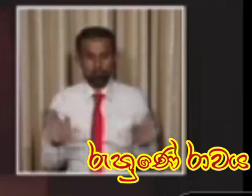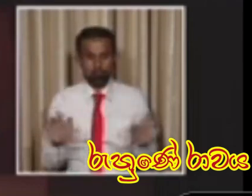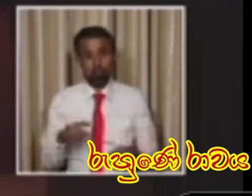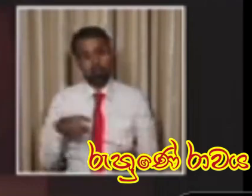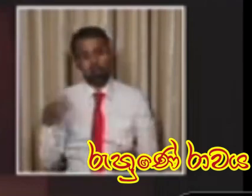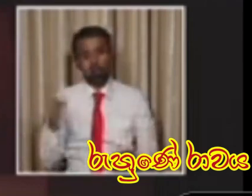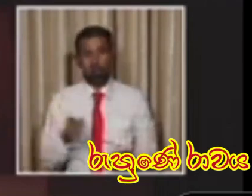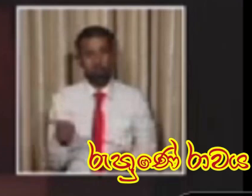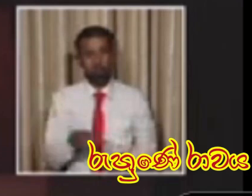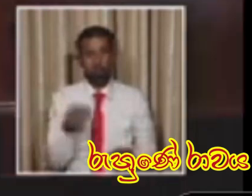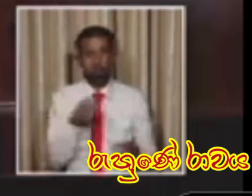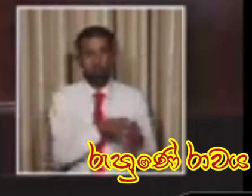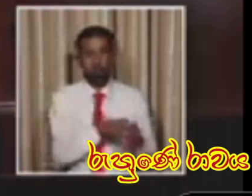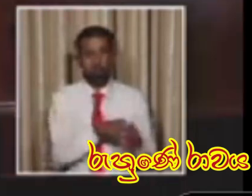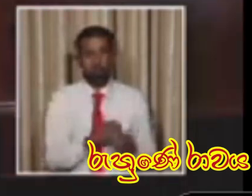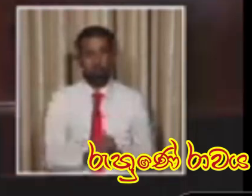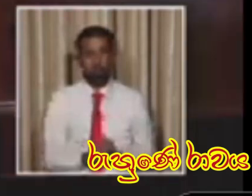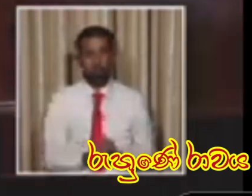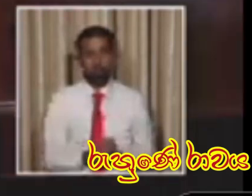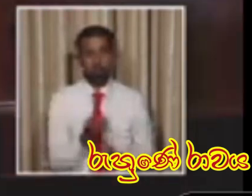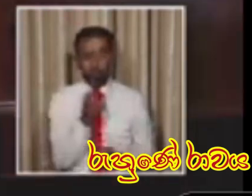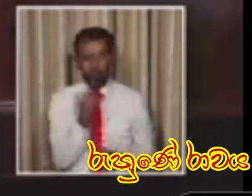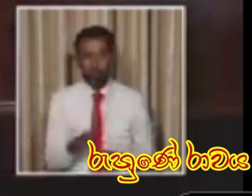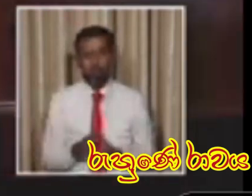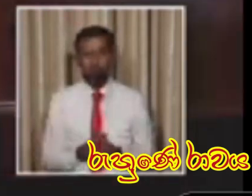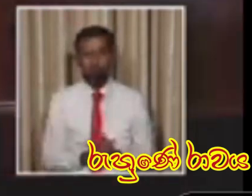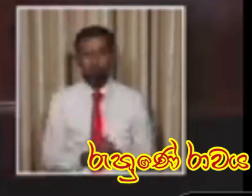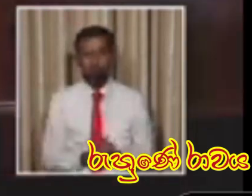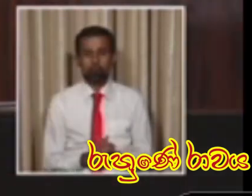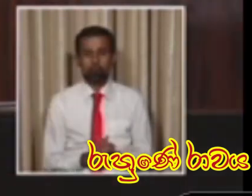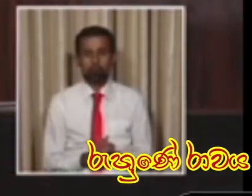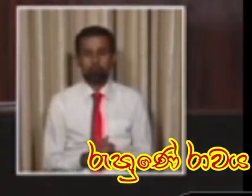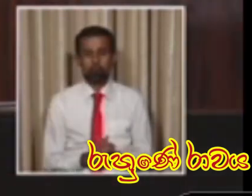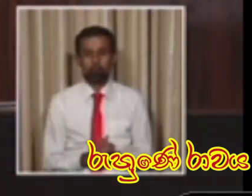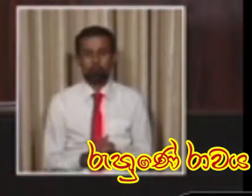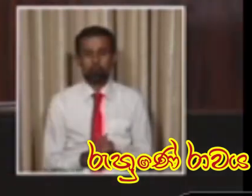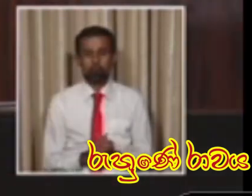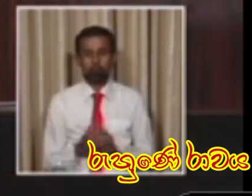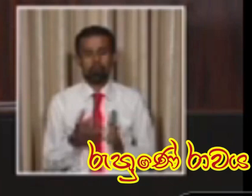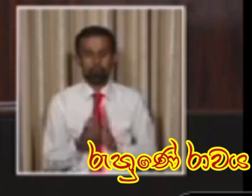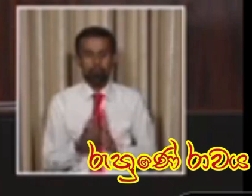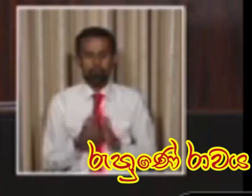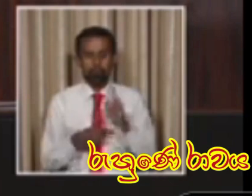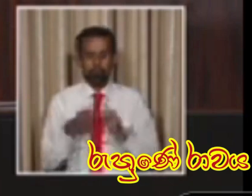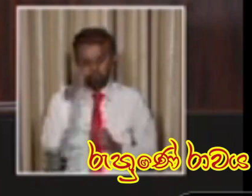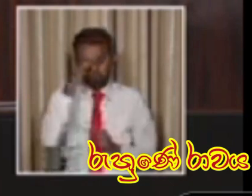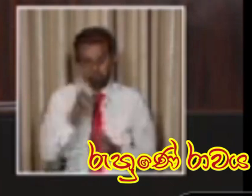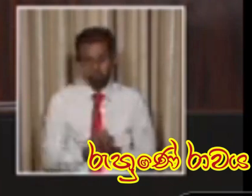කතා කරගන්න. ඔව් දැන් ඔබතුමා කිව්වනේ ඔව් විමල් විරාස මන්තුමා. අන්න බෝඩ ගරු